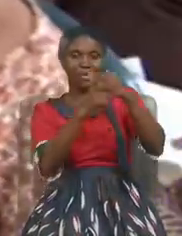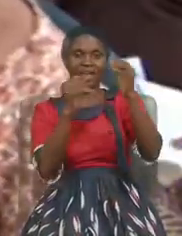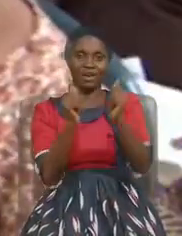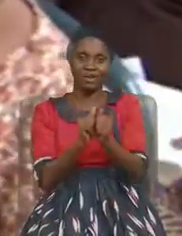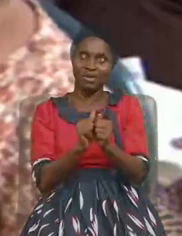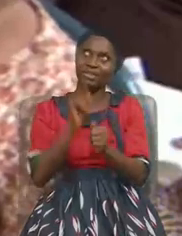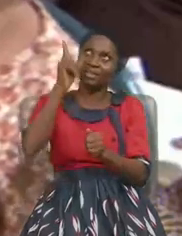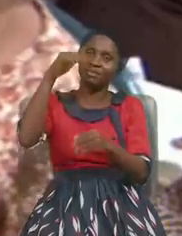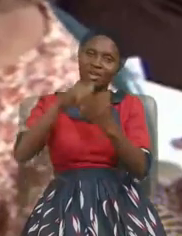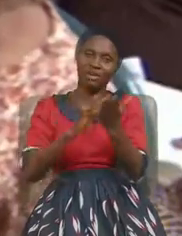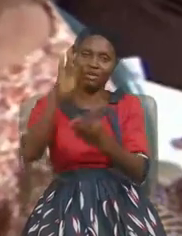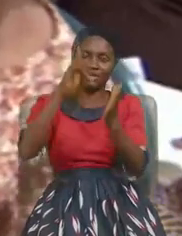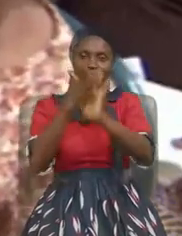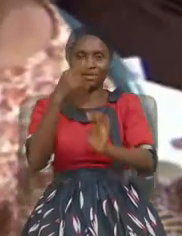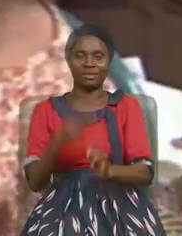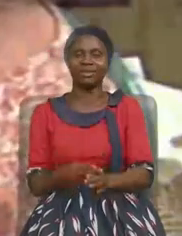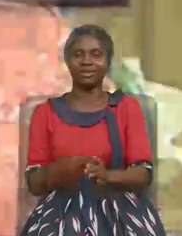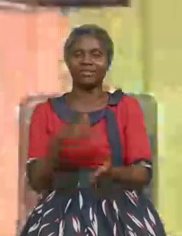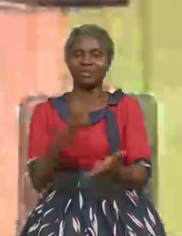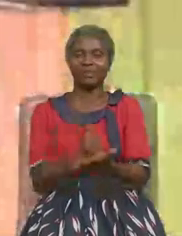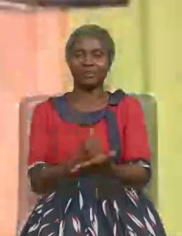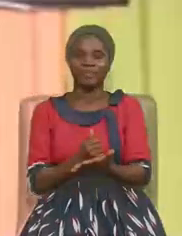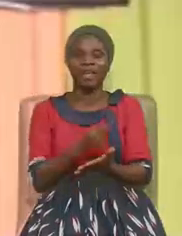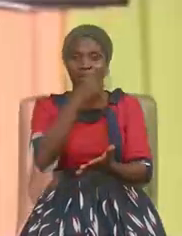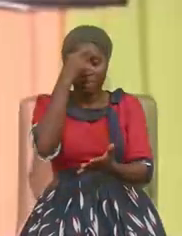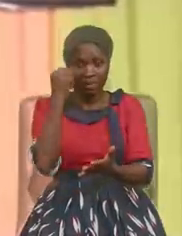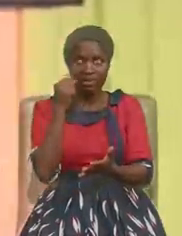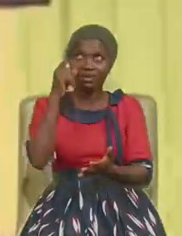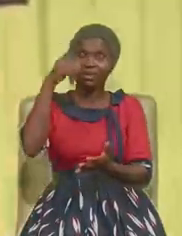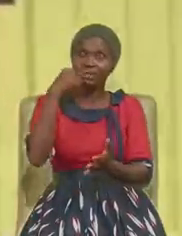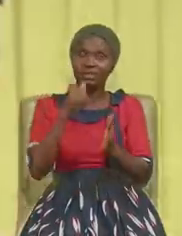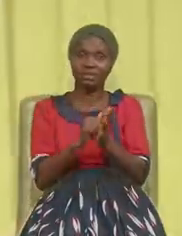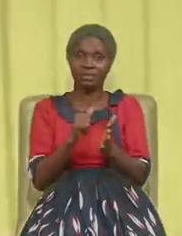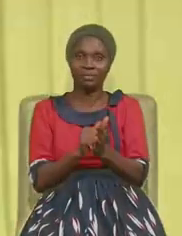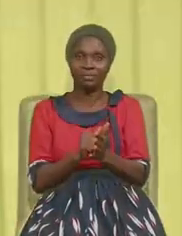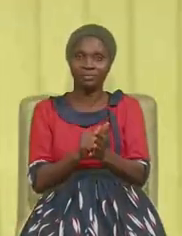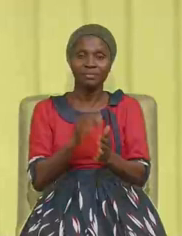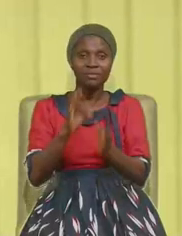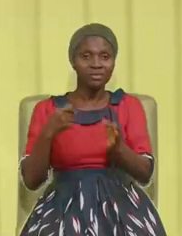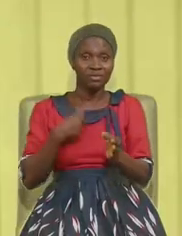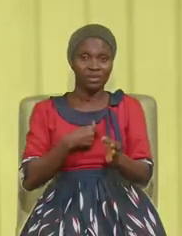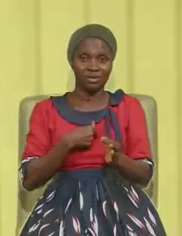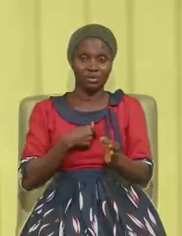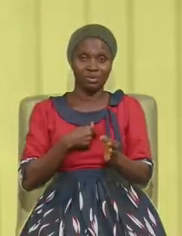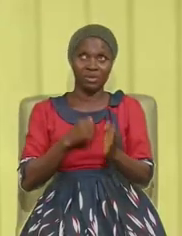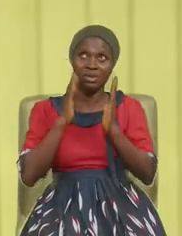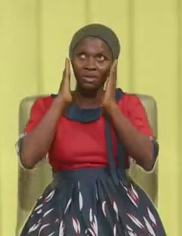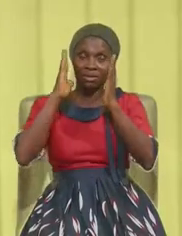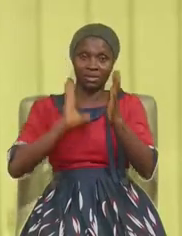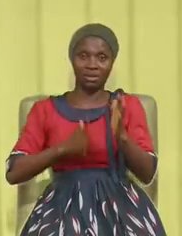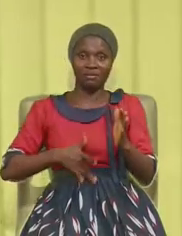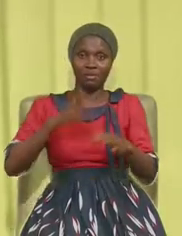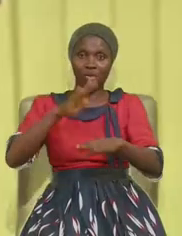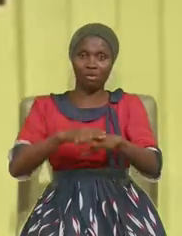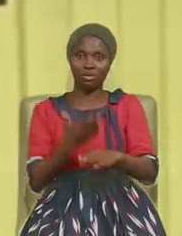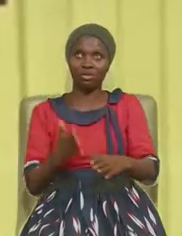Vous apparaîtrez avec lui dans la gloire. Parce qu'il dit, si nous affectionnons sur les choses d'en haut, et nous regardons